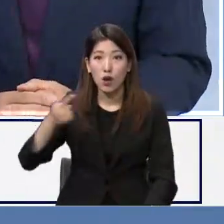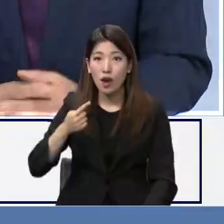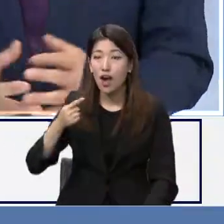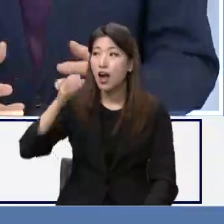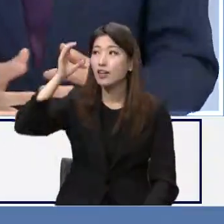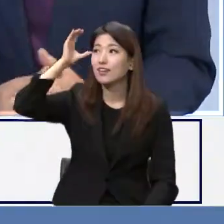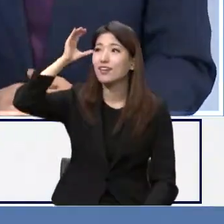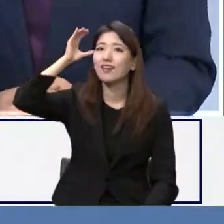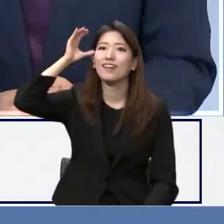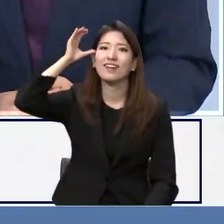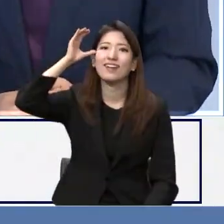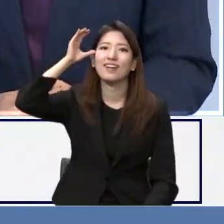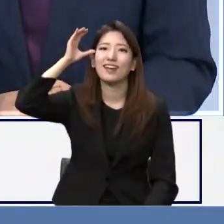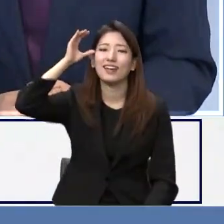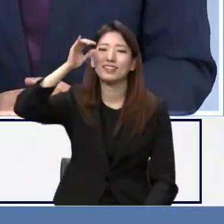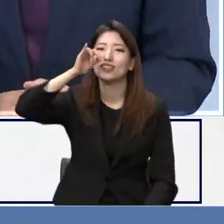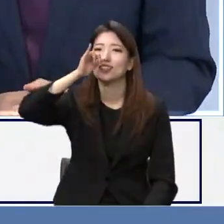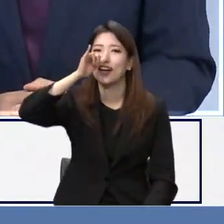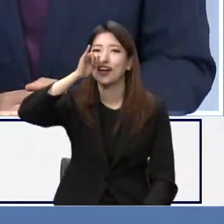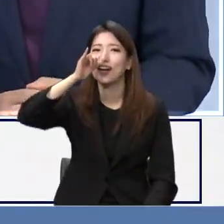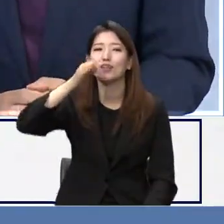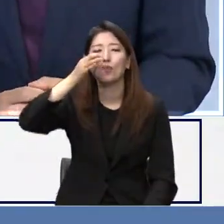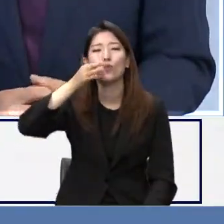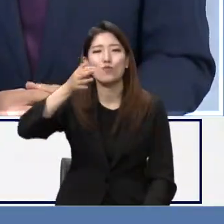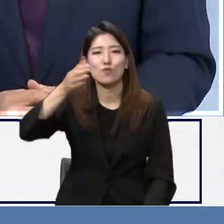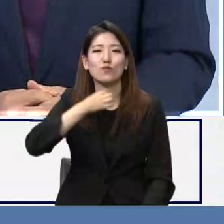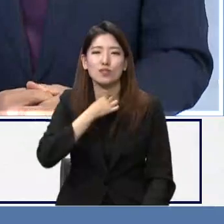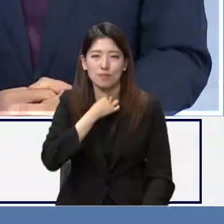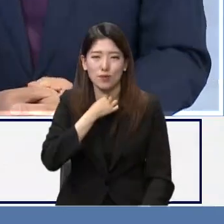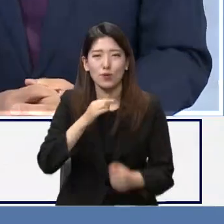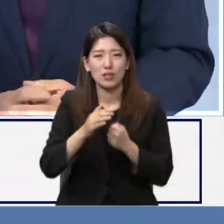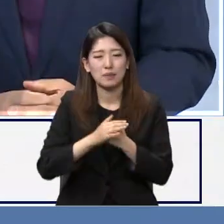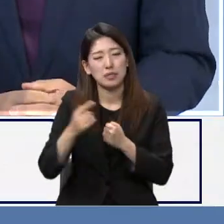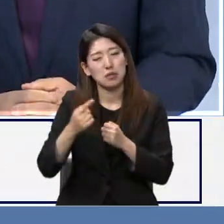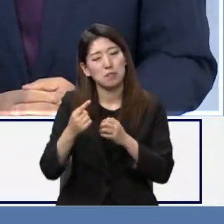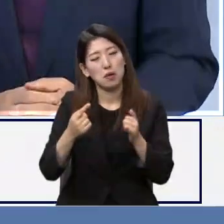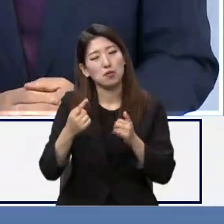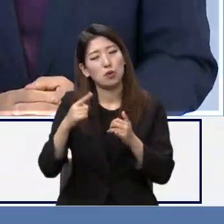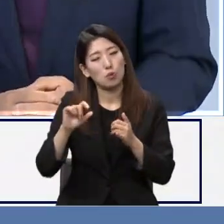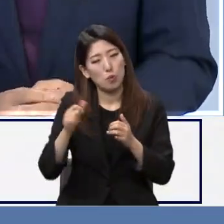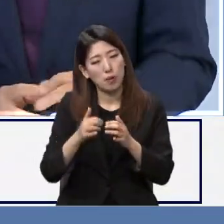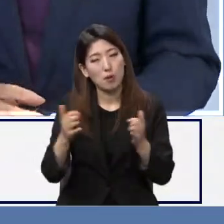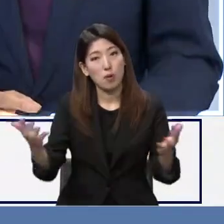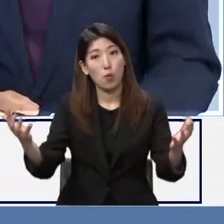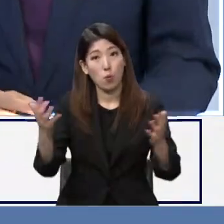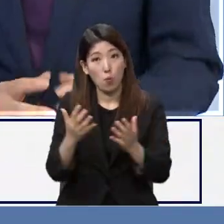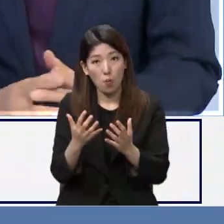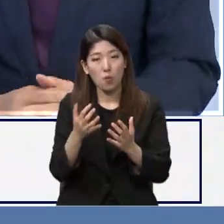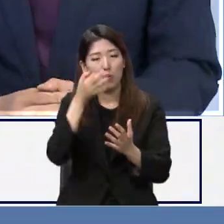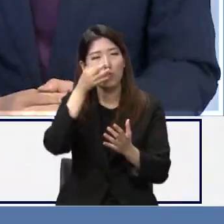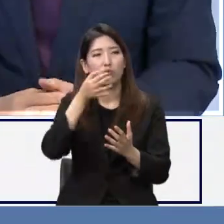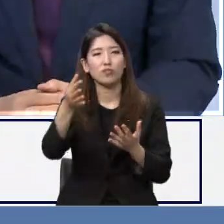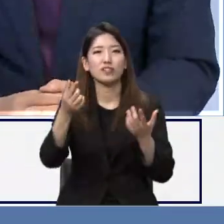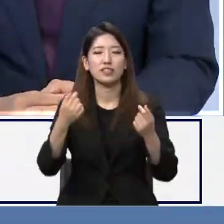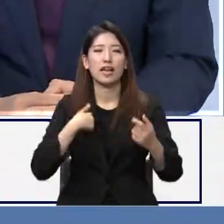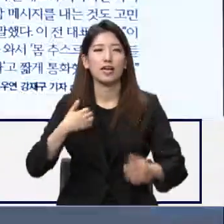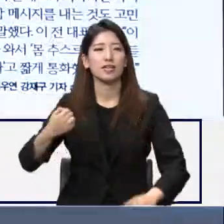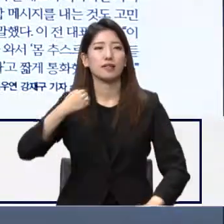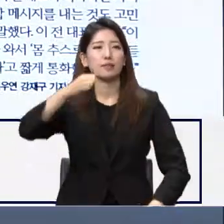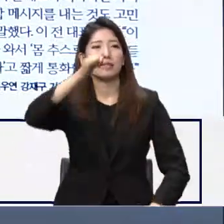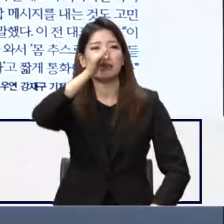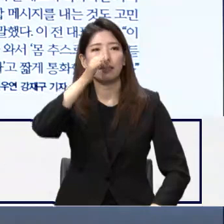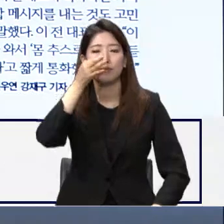좀 보여주기 위해서라도 이런 어떤 공항에서 이런 어떤 장면들을 많이 좀 연출하지 않았나 좀 생각을 합니다